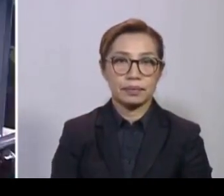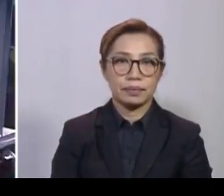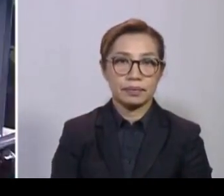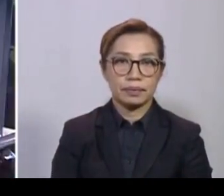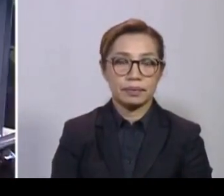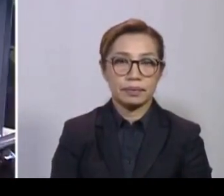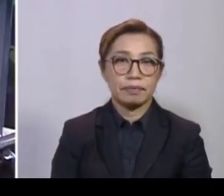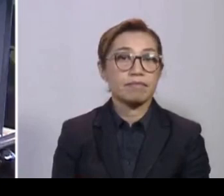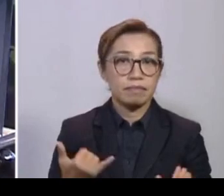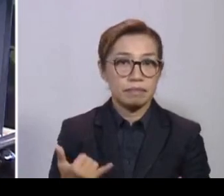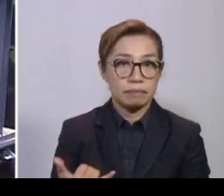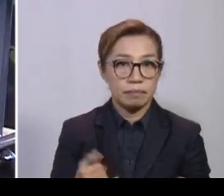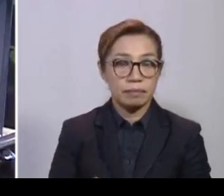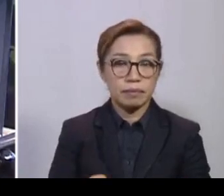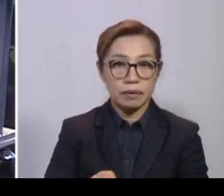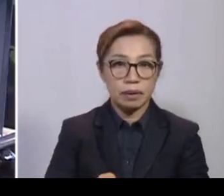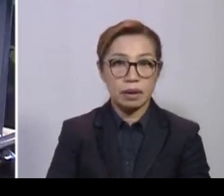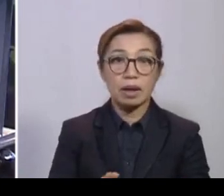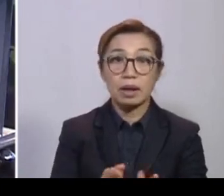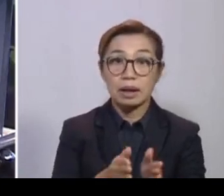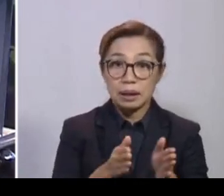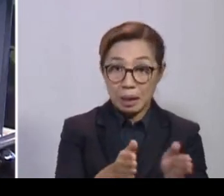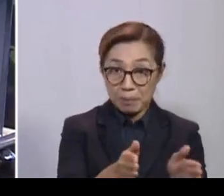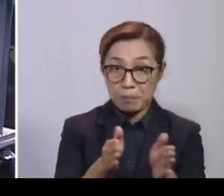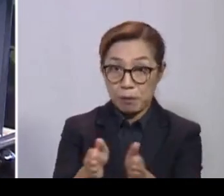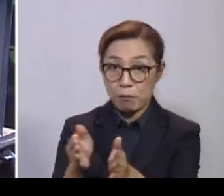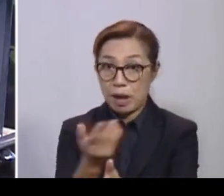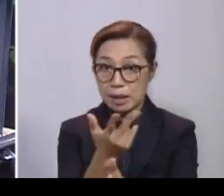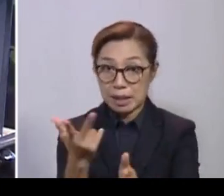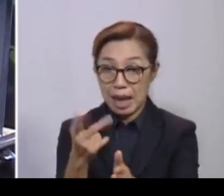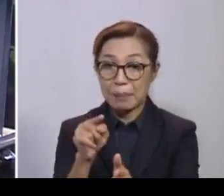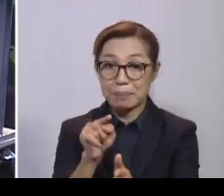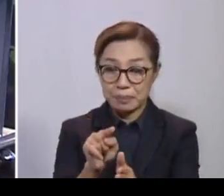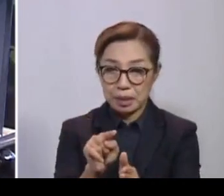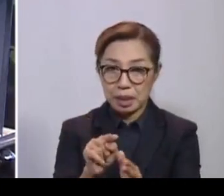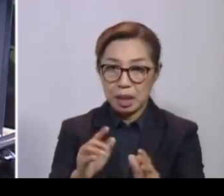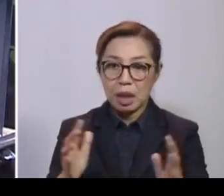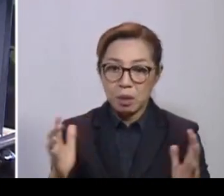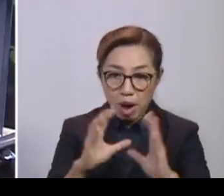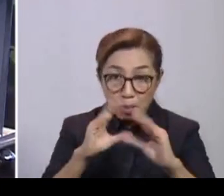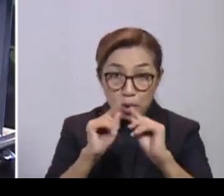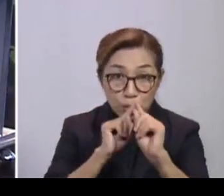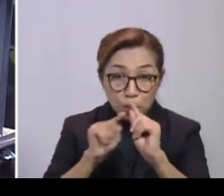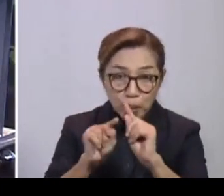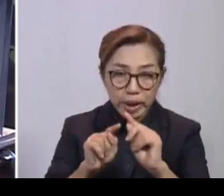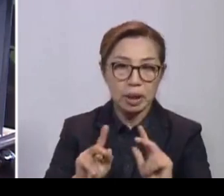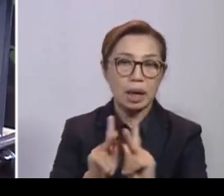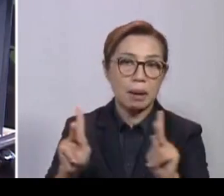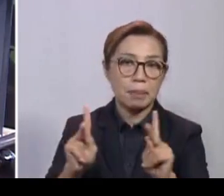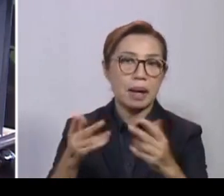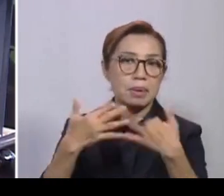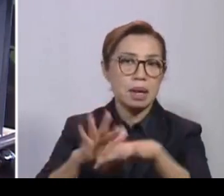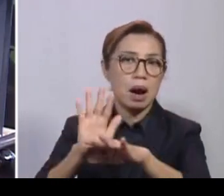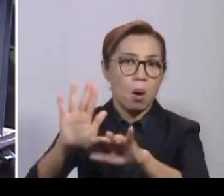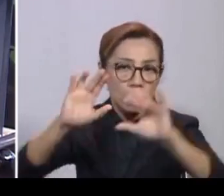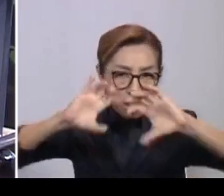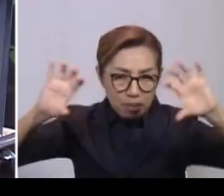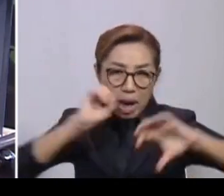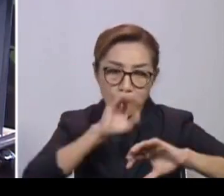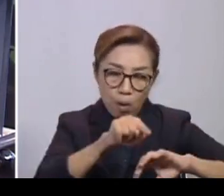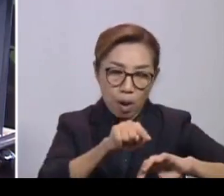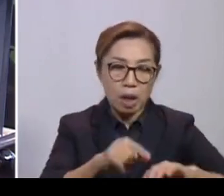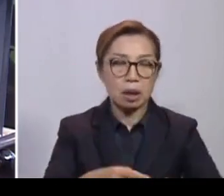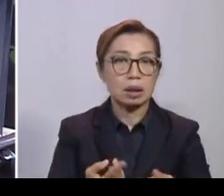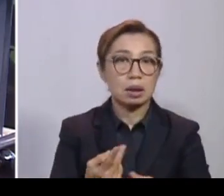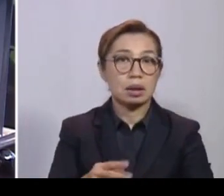ส่วนวันนี้การประชุมมิตรสัมพันธ์วิป 3ฝ่ายในเว็บรัฐบาลเองก็มีข้อเสนอในเรื่องของการแบ่งเวลาอภิปรายนะคะให้ชี้แจงเนี่ย